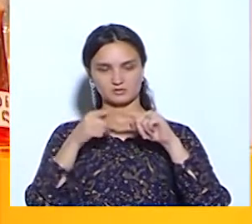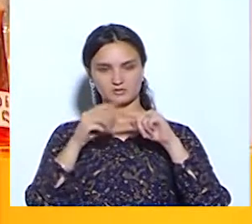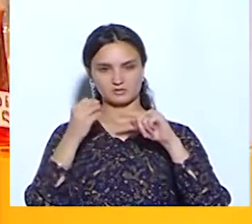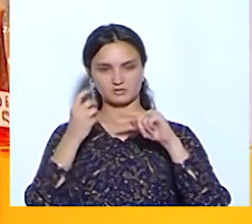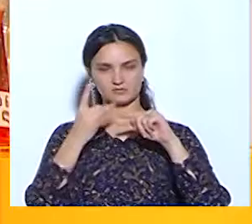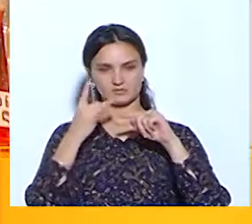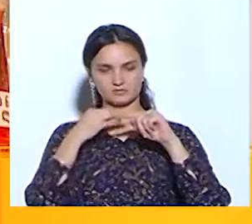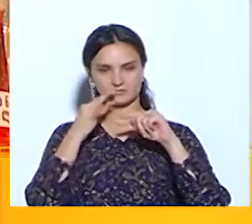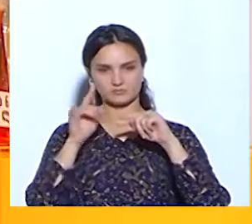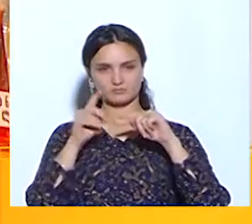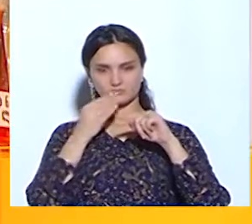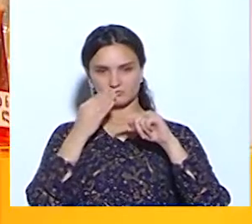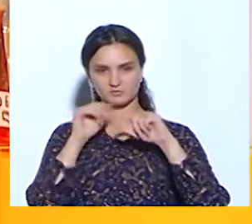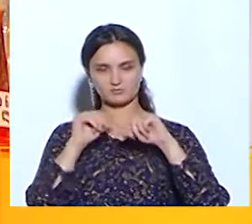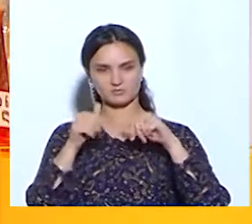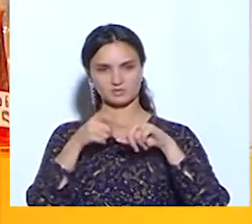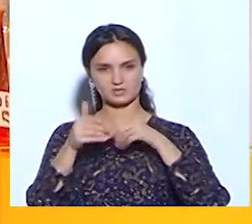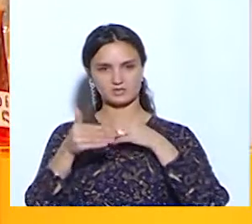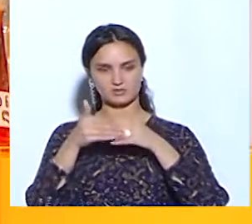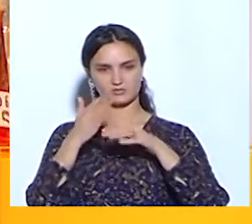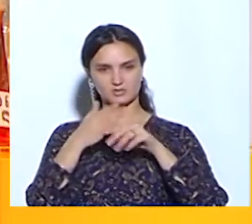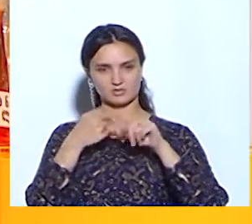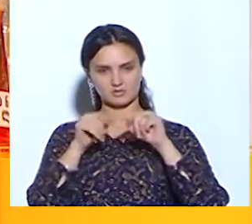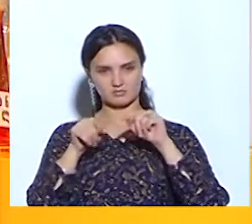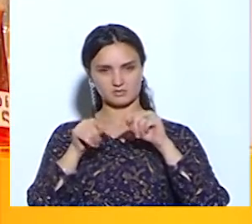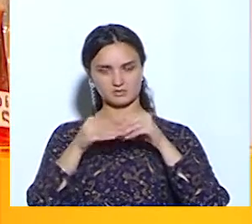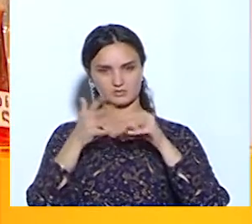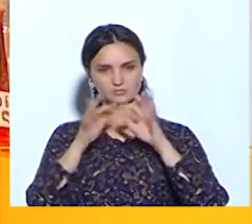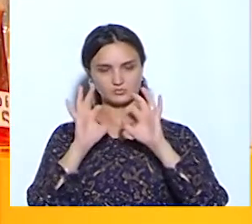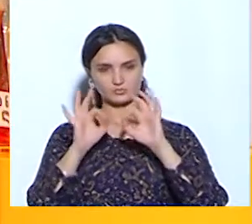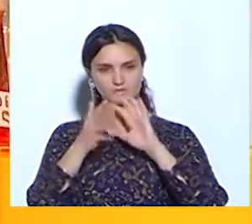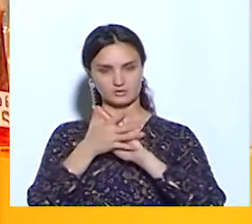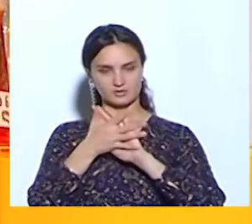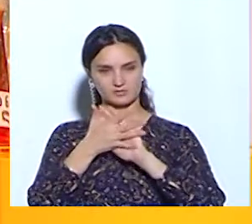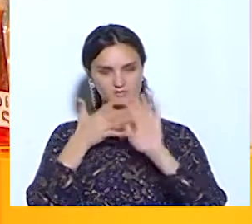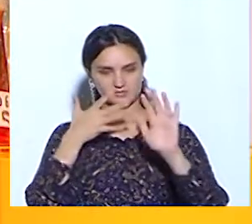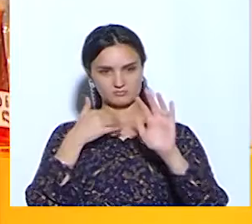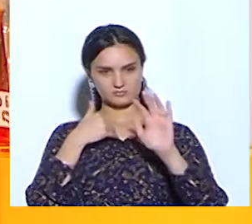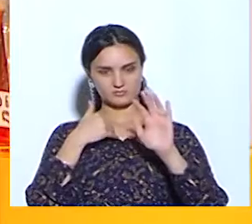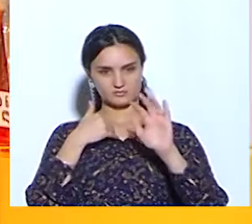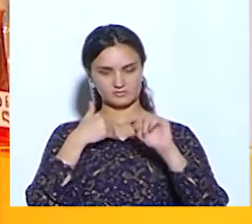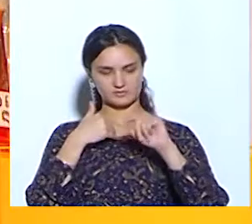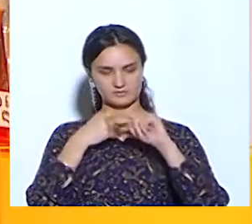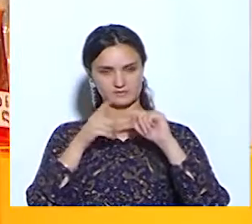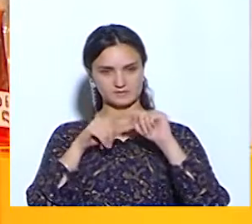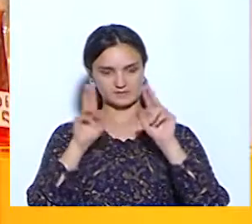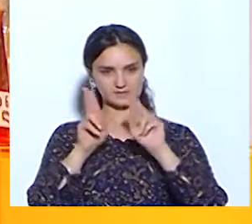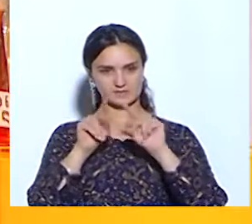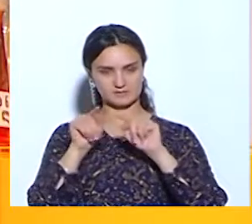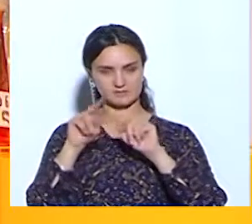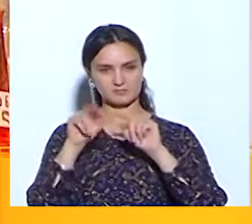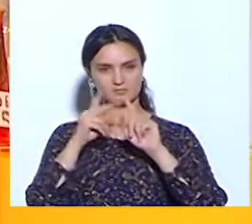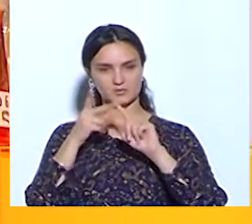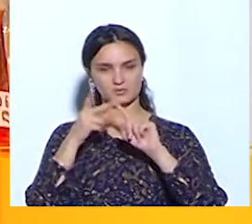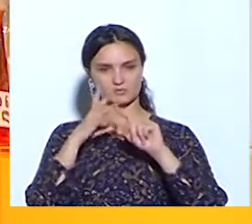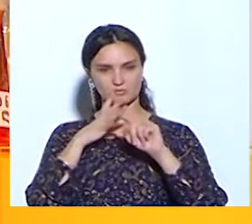ერთხელ ვიტყვი, რომ ჩვენი კვების მოდელი ძალიან ახლოს არის ამასთან, თუ სწორად გავიაზრებ ჩვენს მამა-პაპურადაც წესებს. მეორე